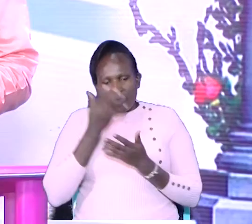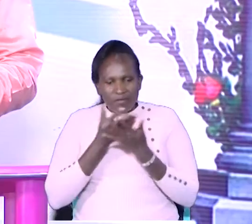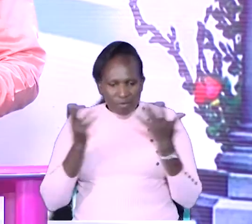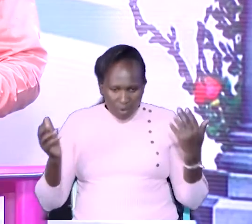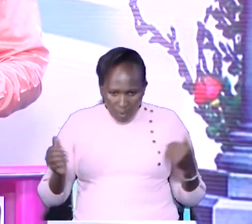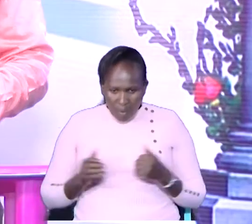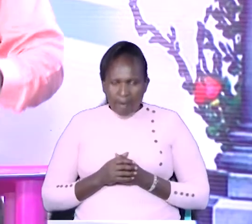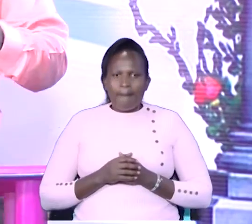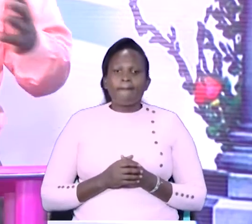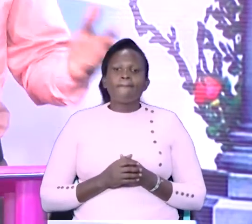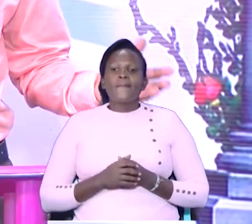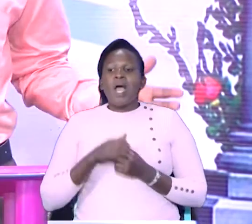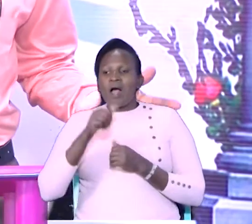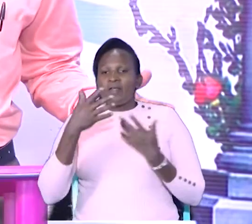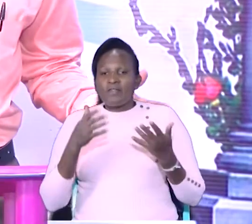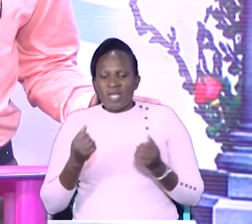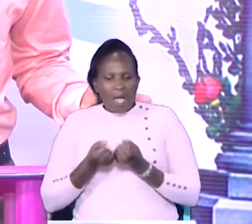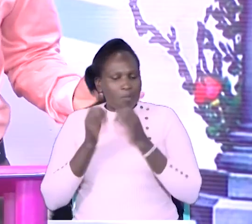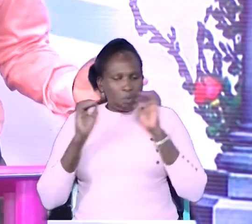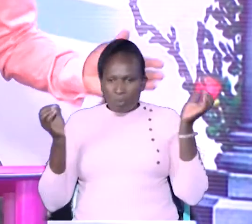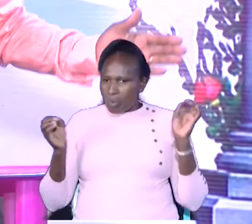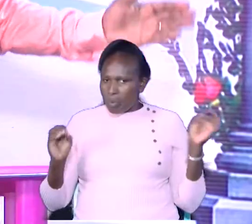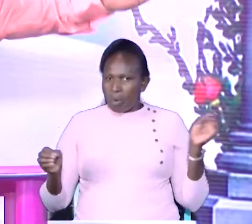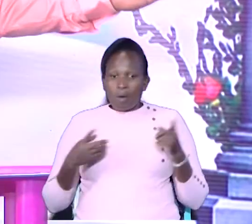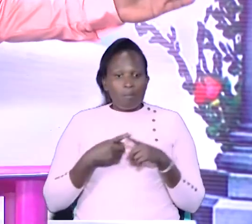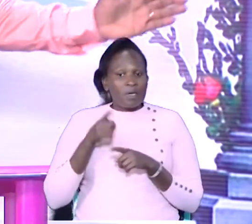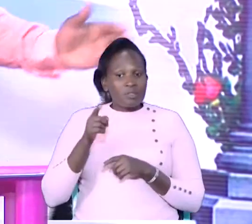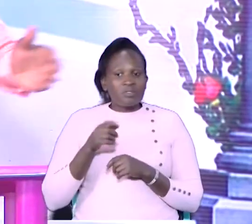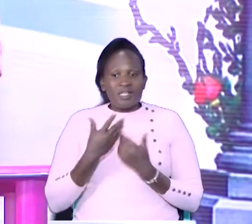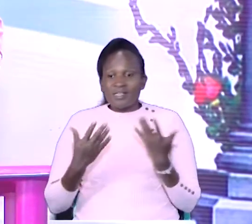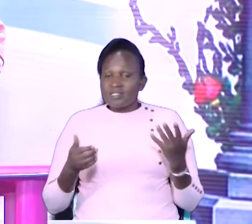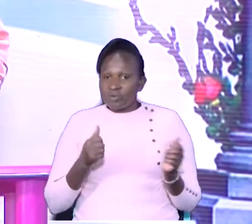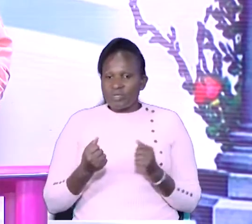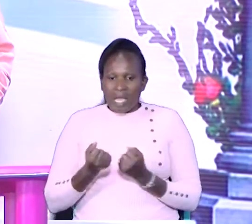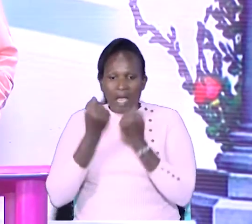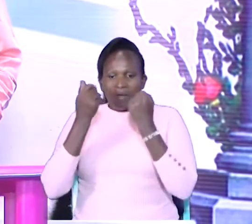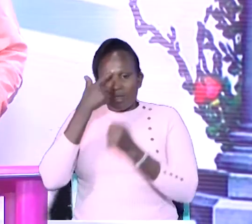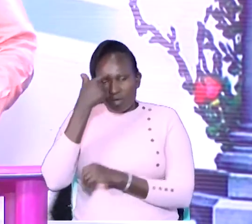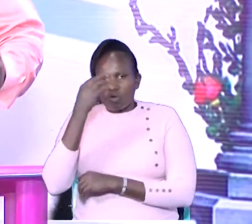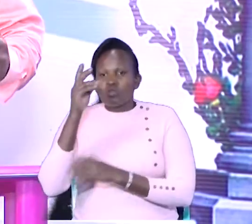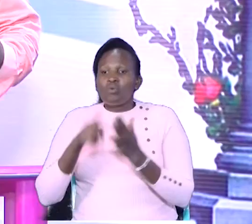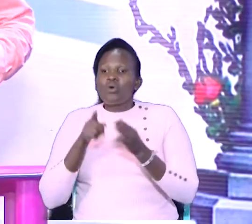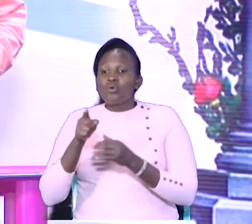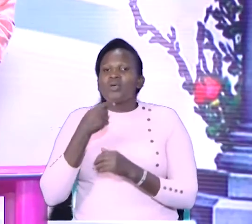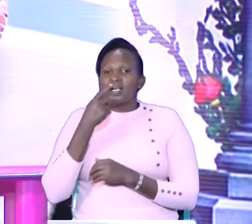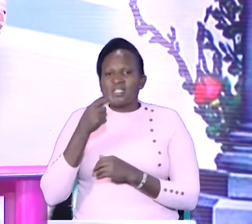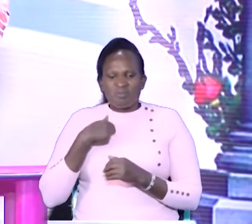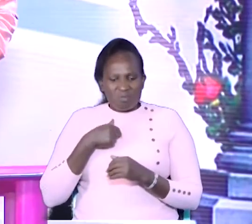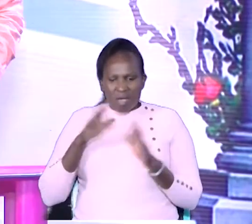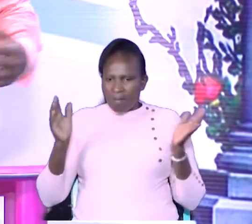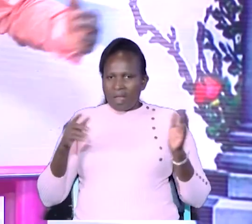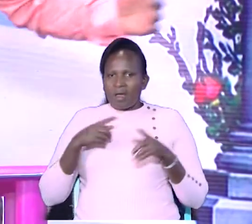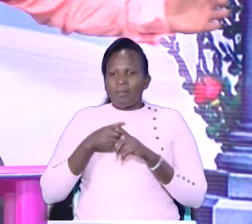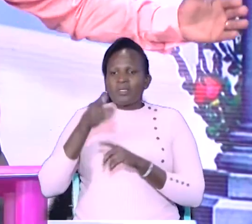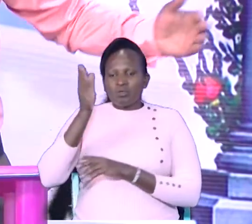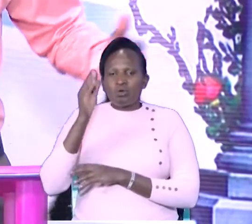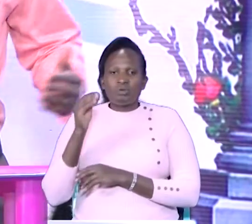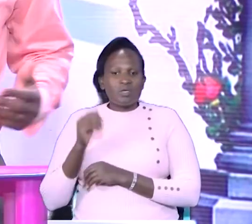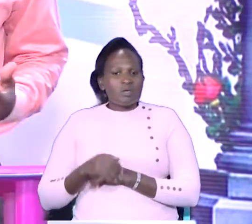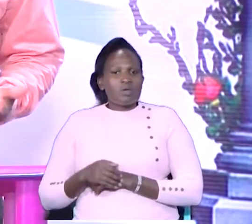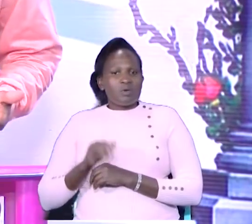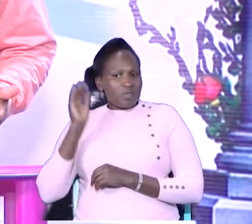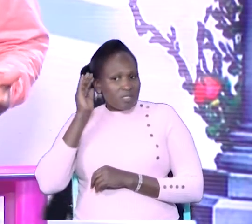mahali, mambo mengine haingefanyika. Yeye mambo yale ilifanyika ni kwa sababu yeye alisema sio mimi. Na tumesikia mahali